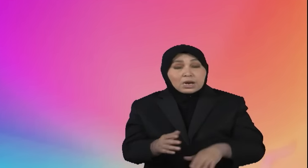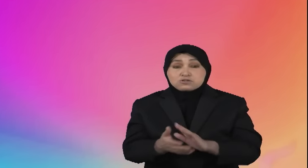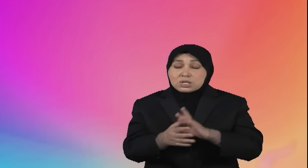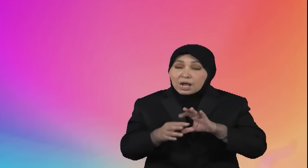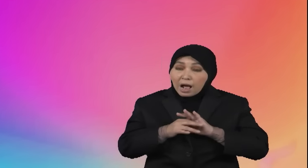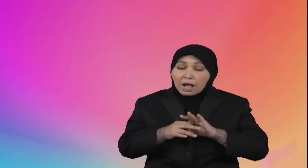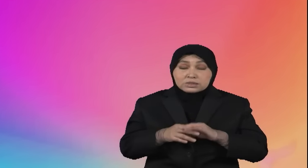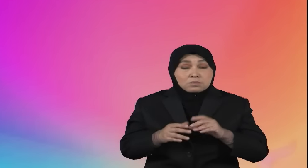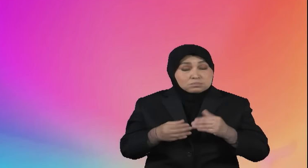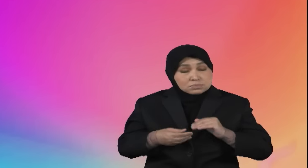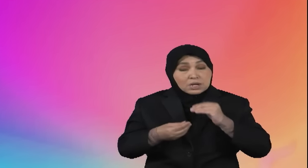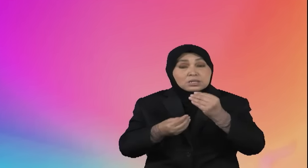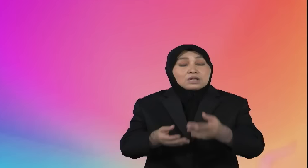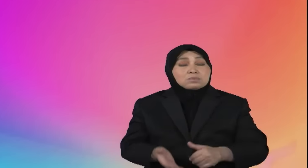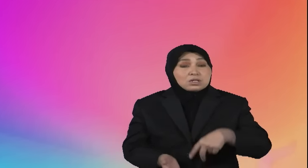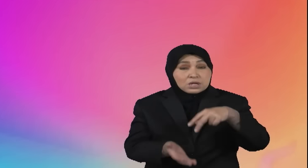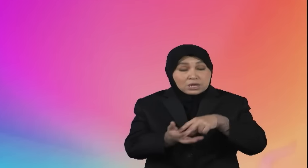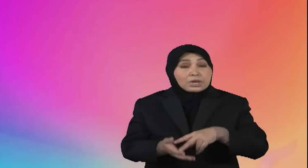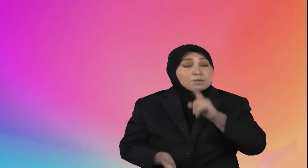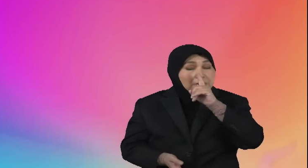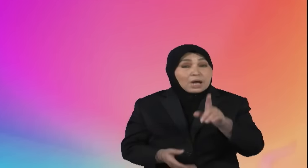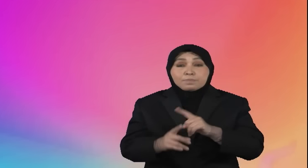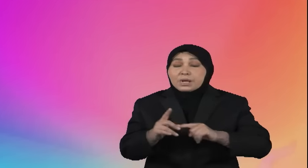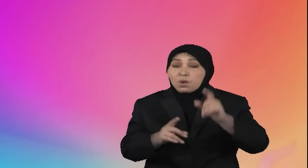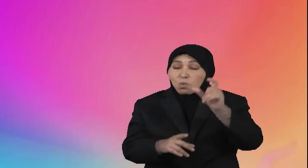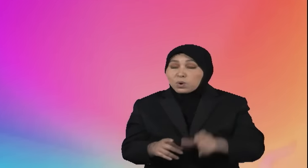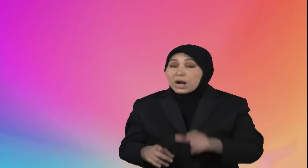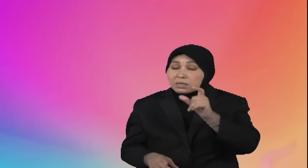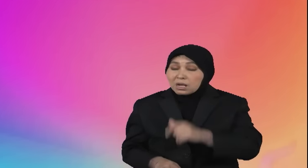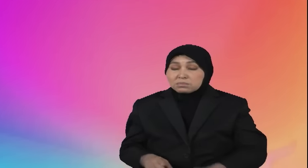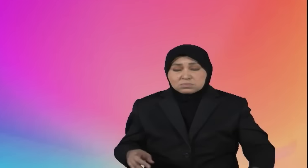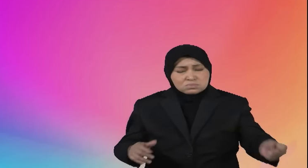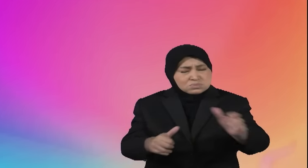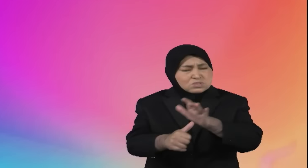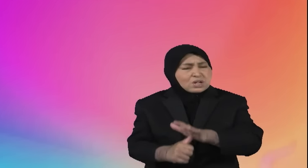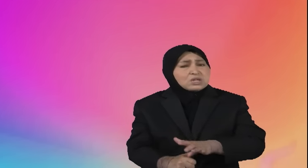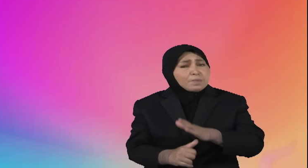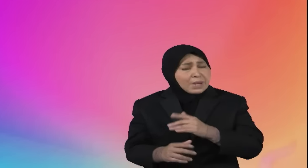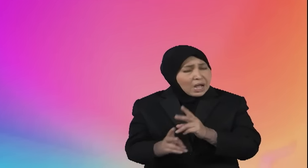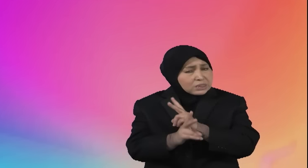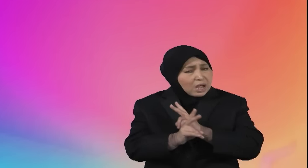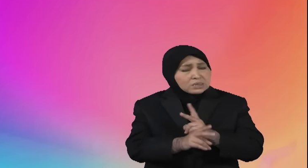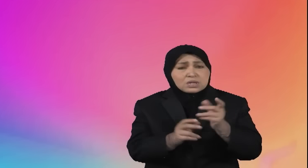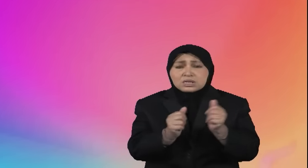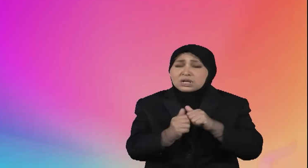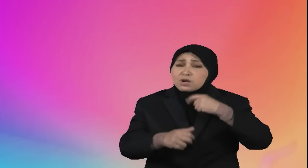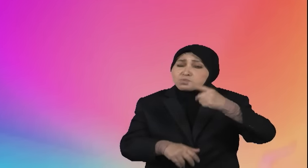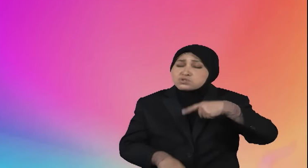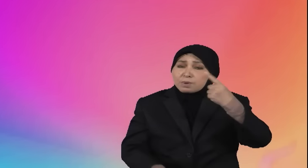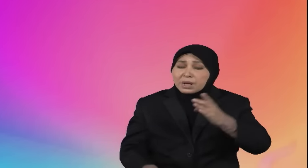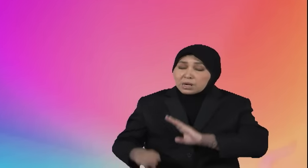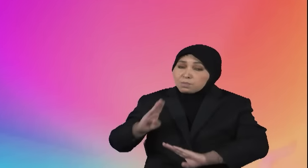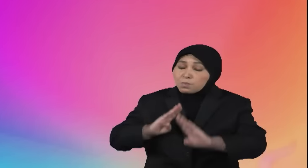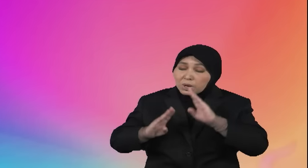tertunai. Yang kedua, tegakkan kebenaran dan bela orang yang teraniaya. Yang ketiga, berhati-hati dengan ucapan dan perbuatan